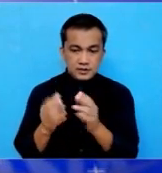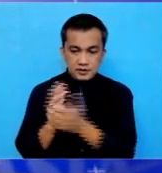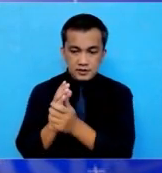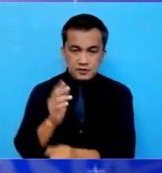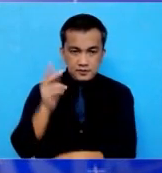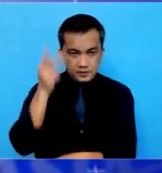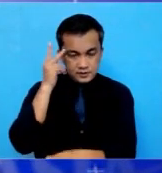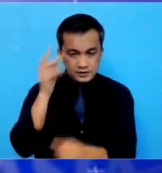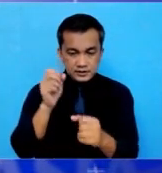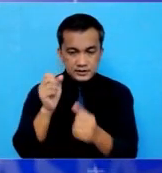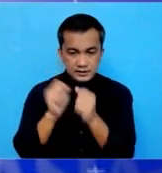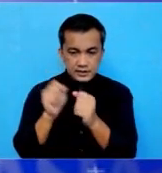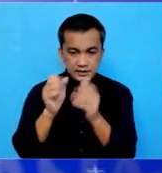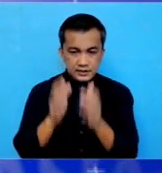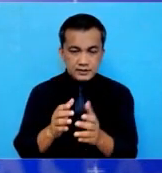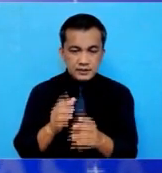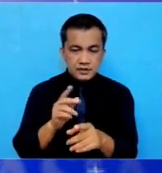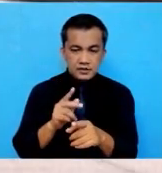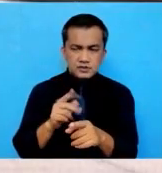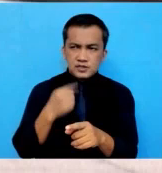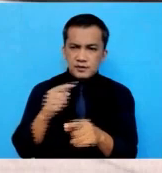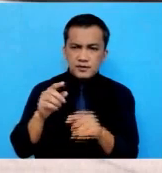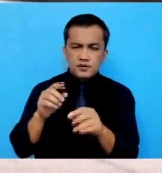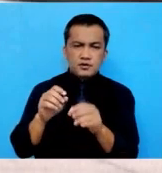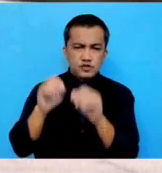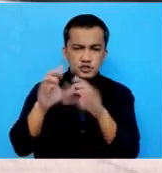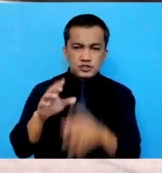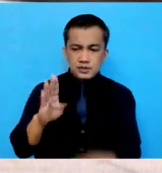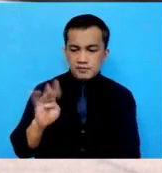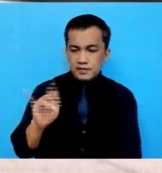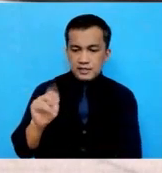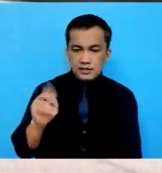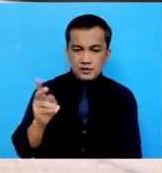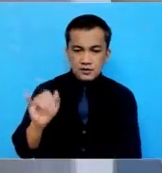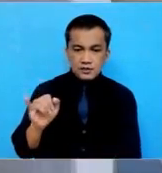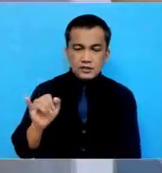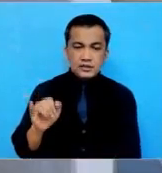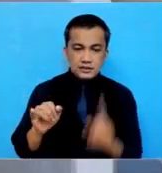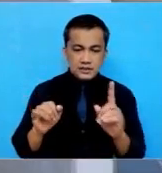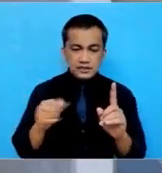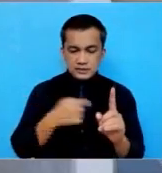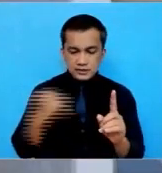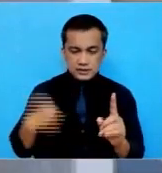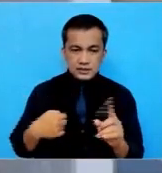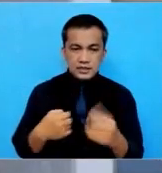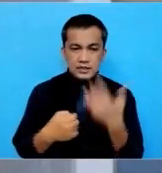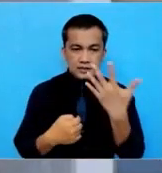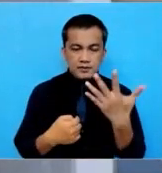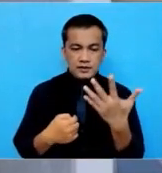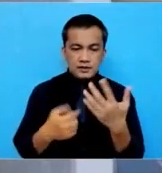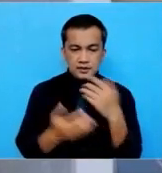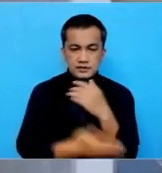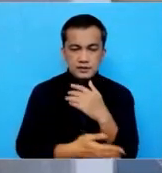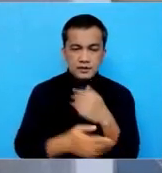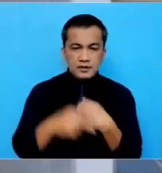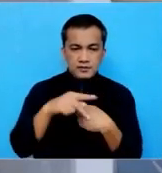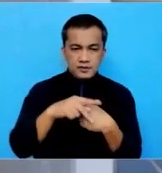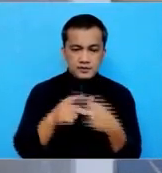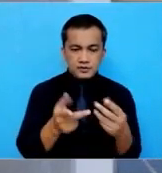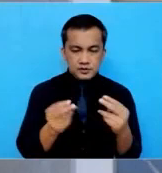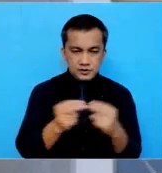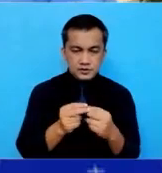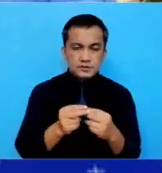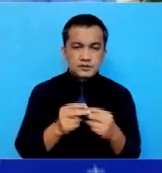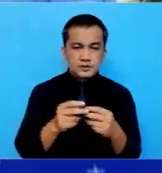political scientist na si Professor Romel Banlawi, isa ang China sa limang bansang may permanenteng pwesto sa konseho. Kung